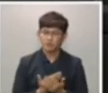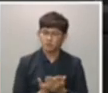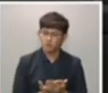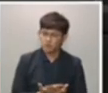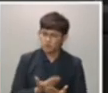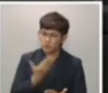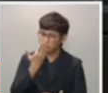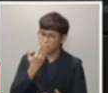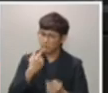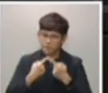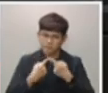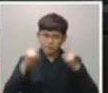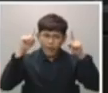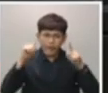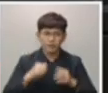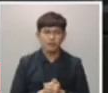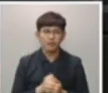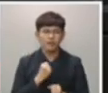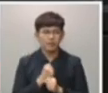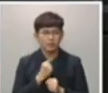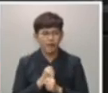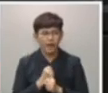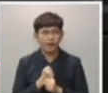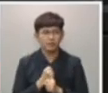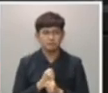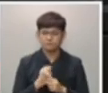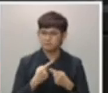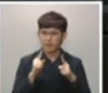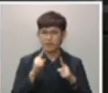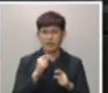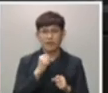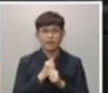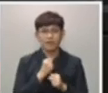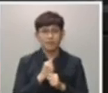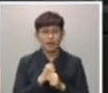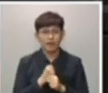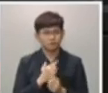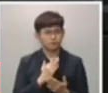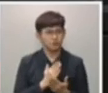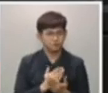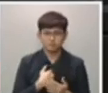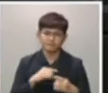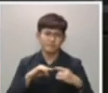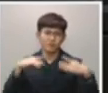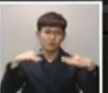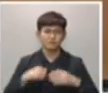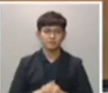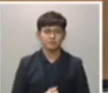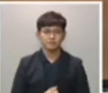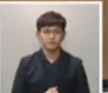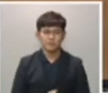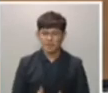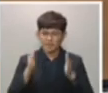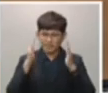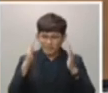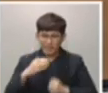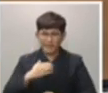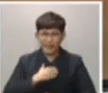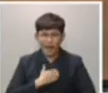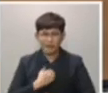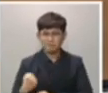จริตต่อหน้าที่ละเว้นการปฏิบัติหน้าที่โดยมิชอบจงใจปฏิบัติหน้าที่ใ